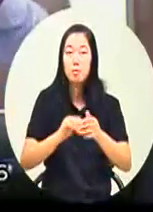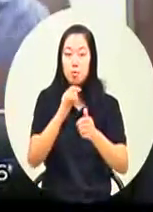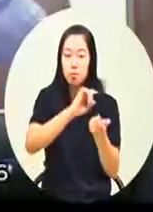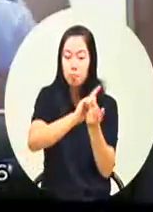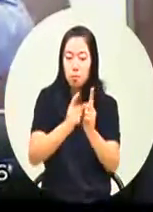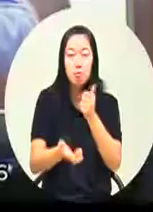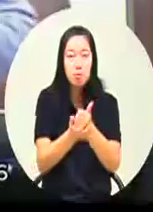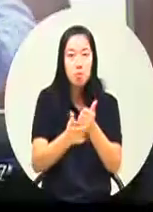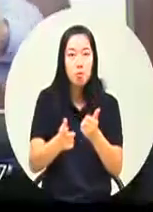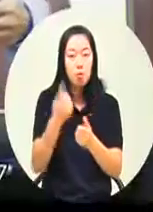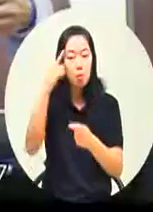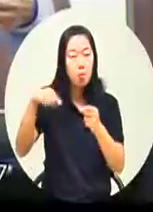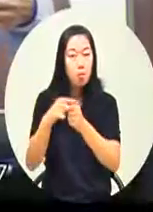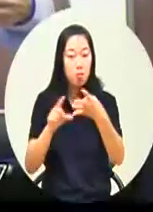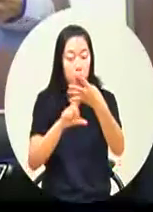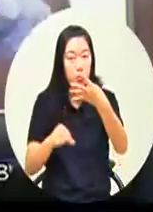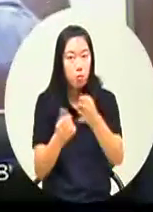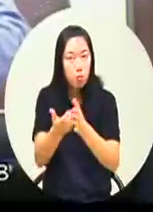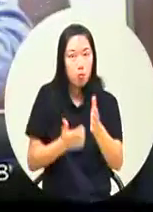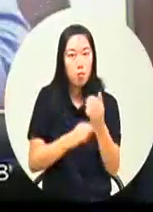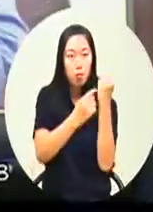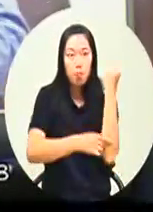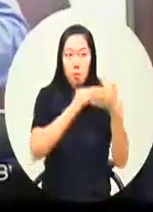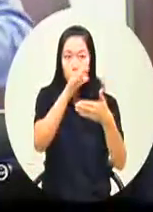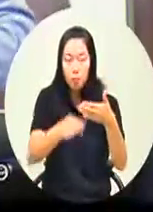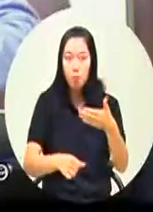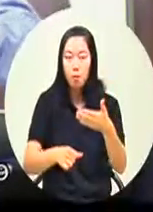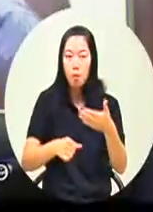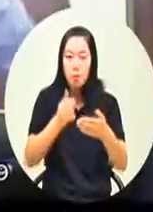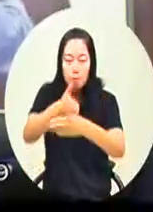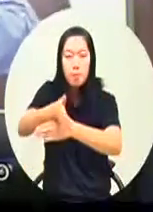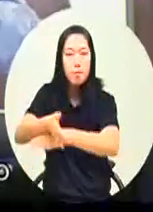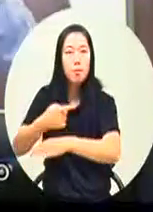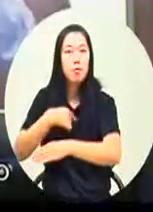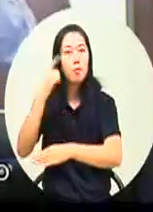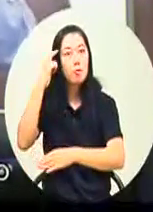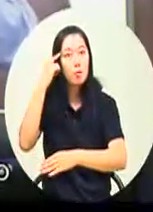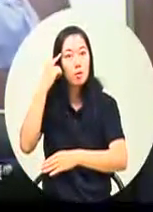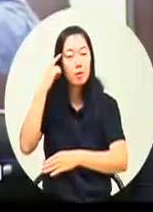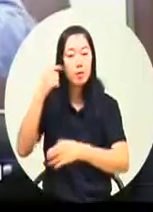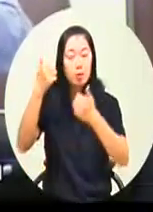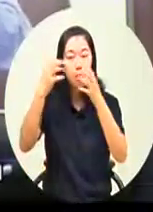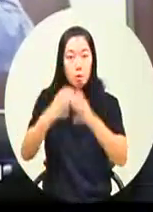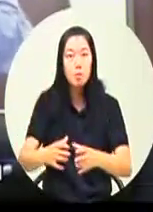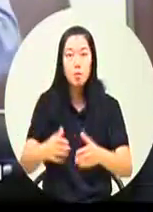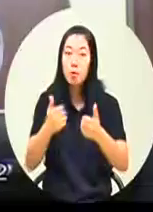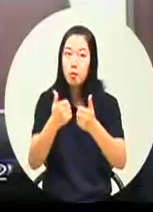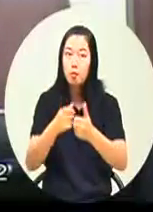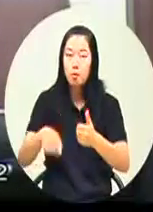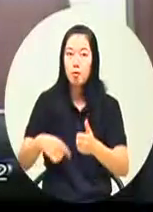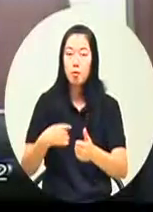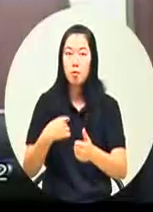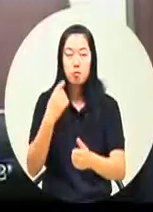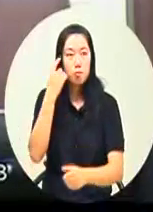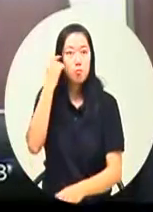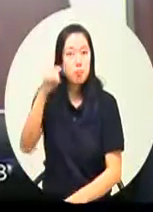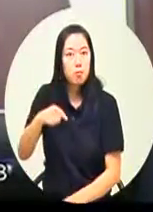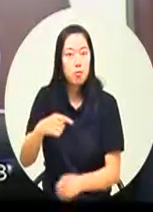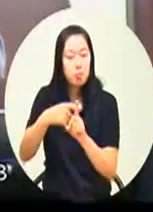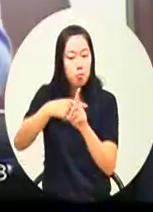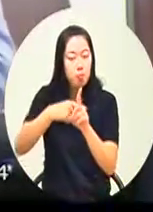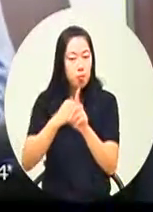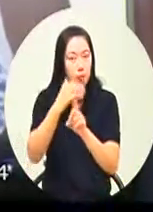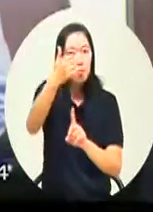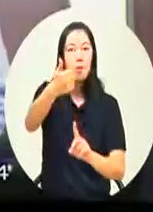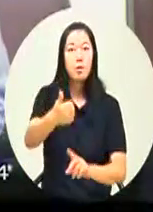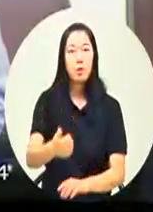办之前，能够把这个法规通过。那我觉得这样才是在办 Ecomobility 才是有它的更一个深度的一个